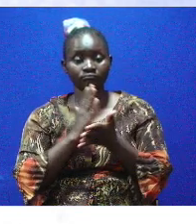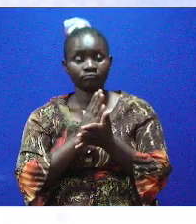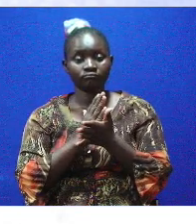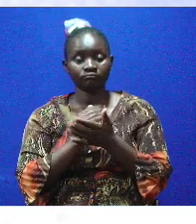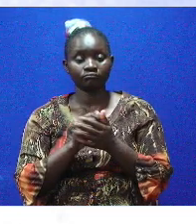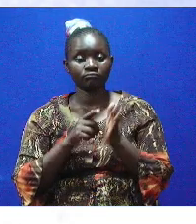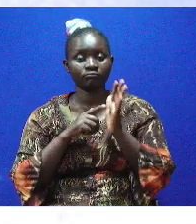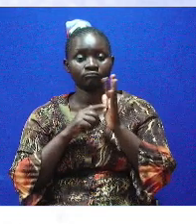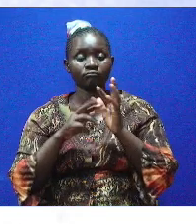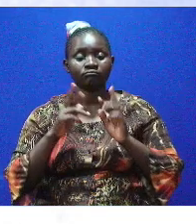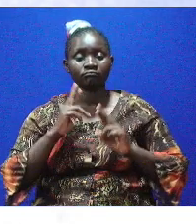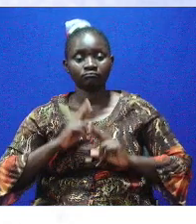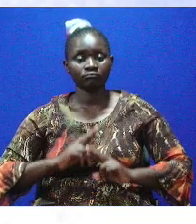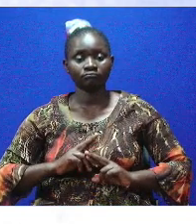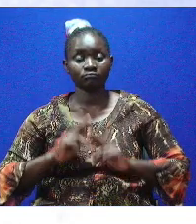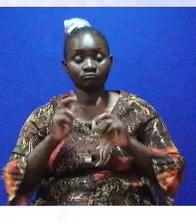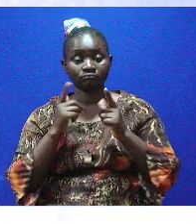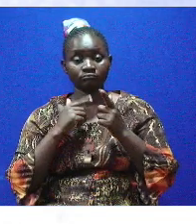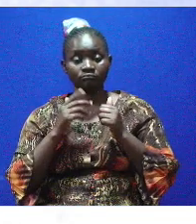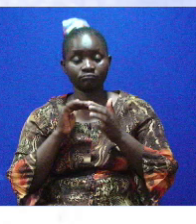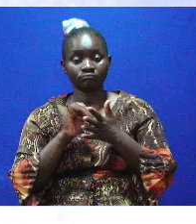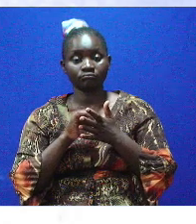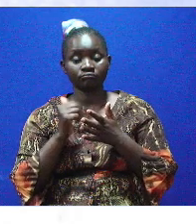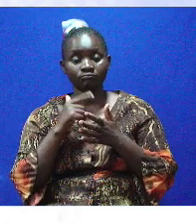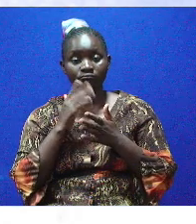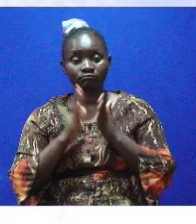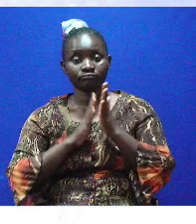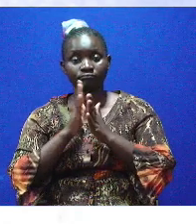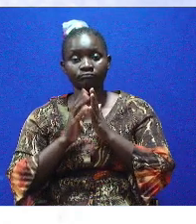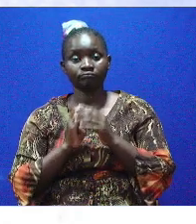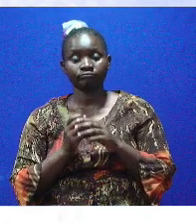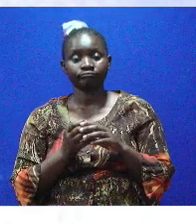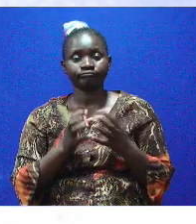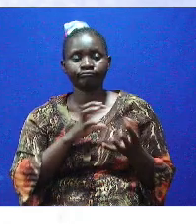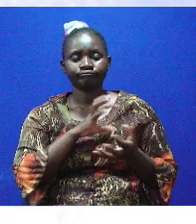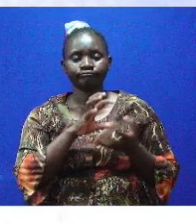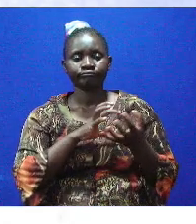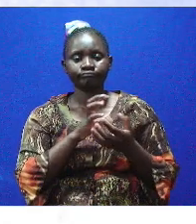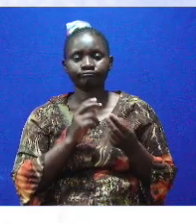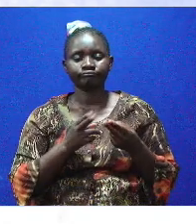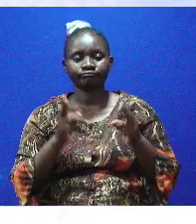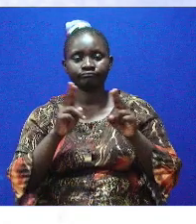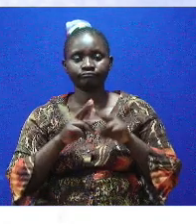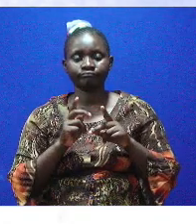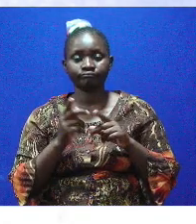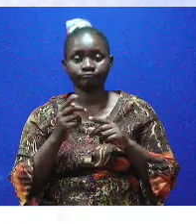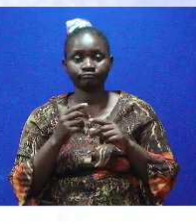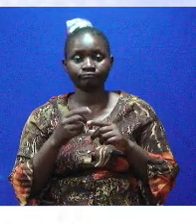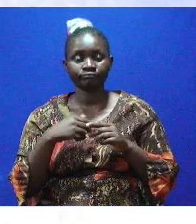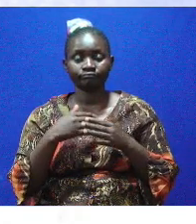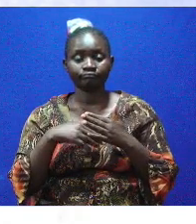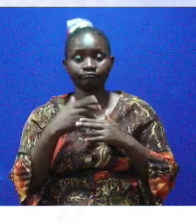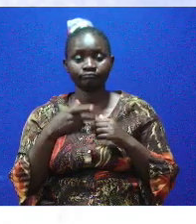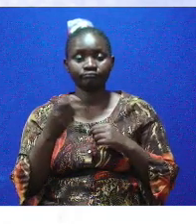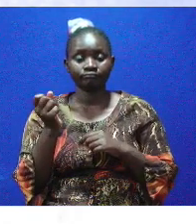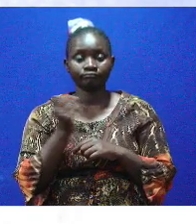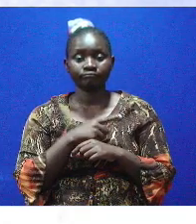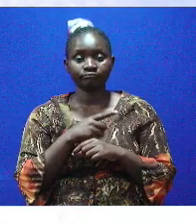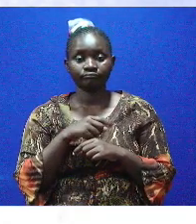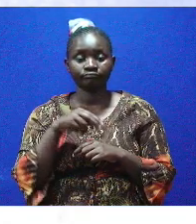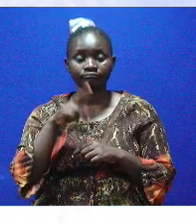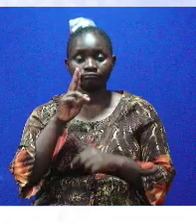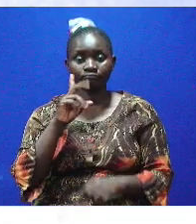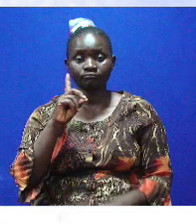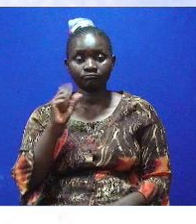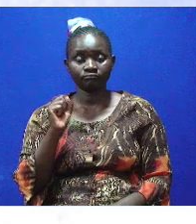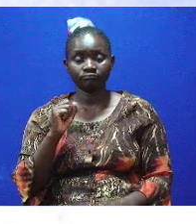Romore Wednesday, and Abonigo, whatever, would never be over to one Yobo Chol, Yobura, Korekane, Omoti, Yogocham, Wakiam, Makia, you dear,